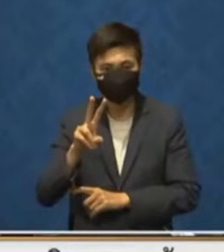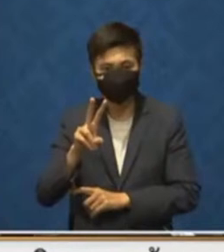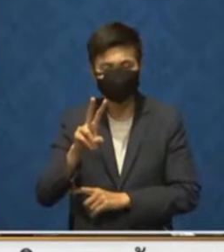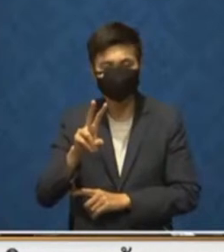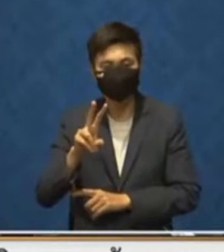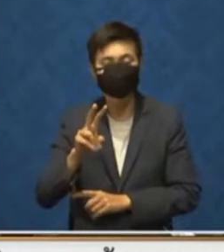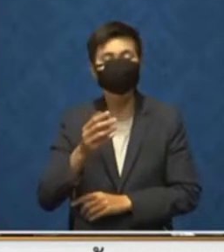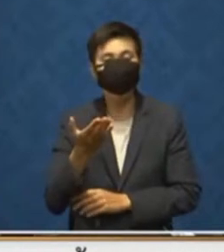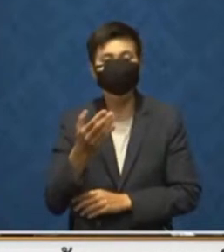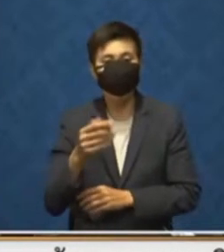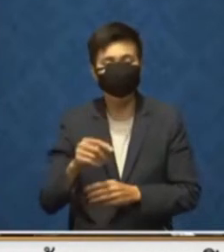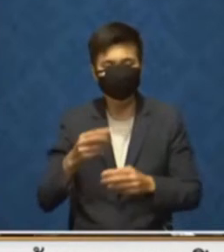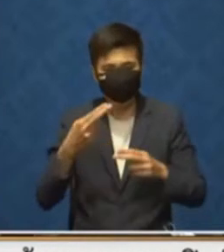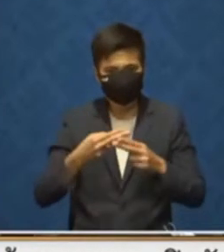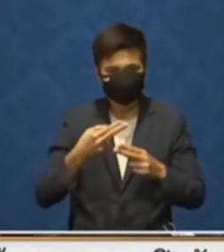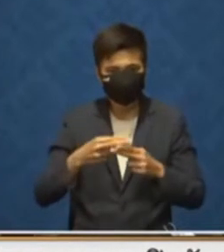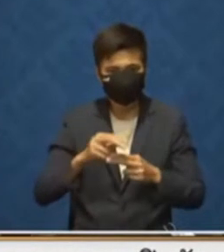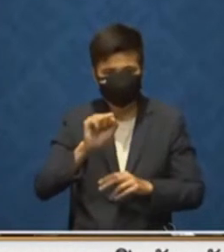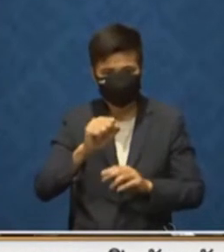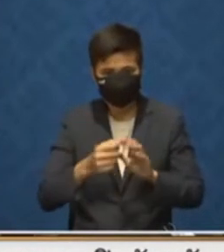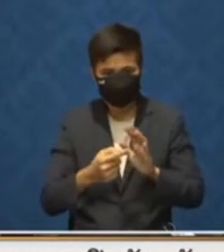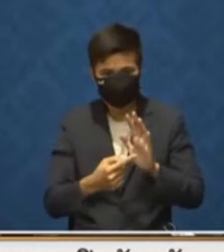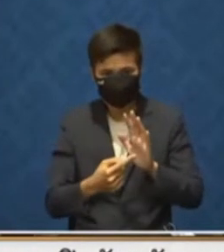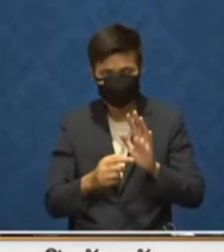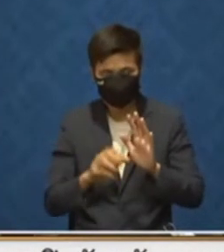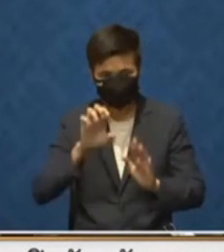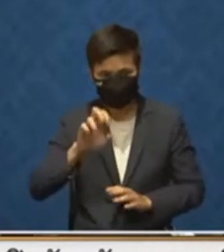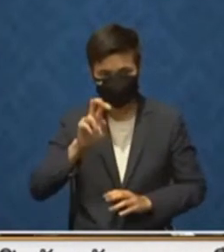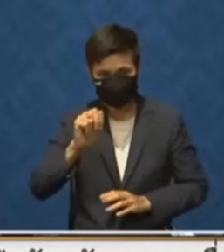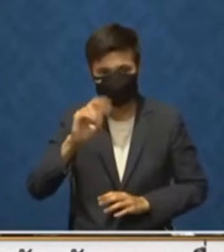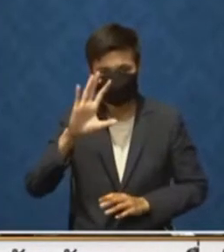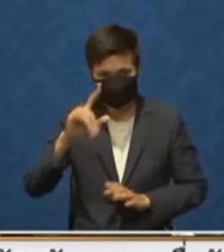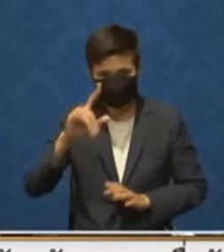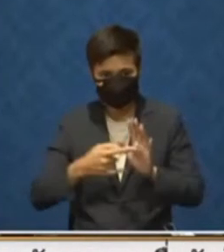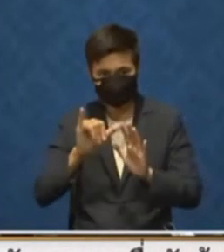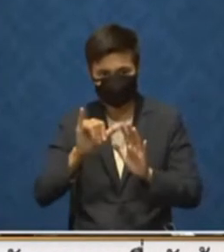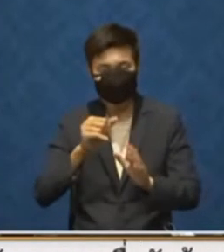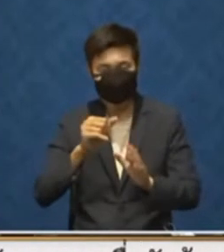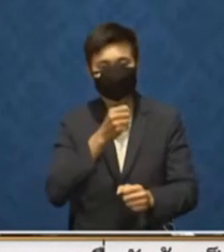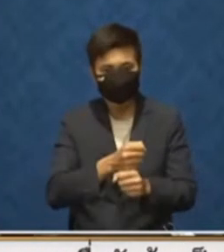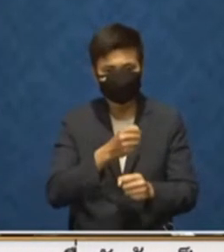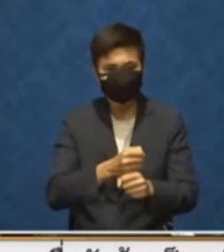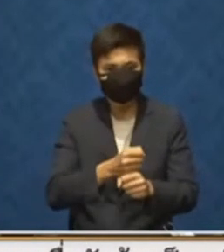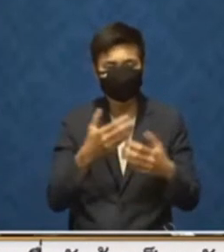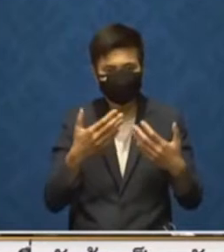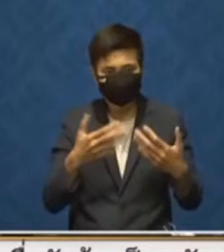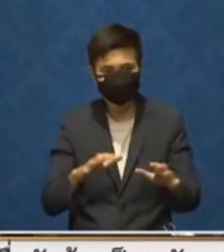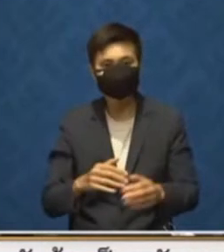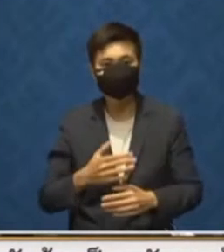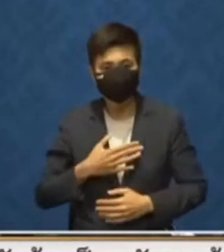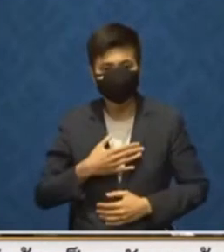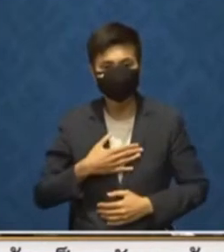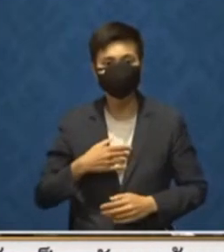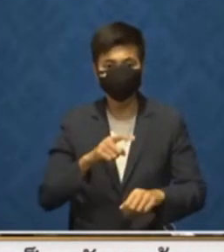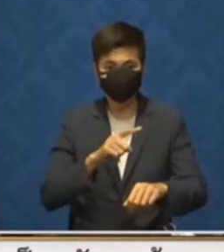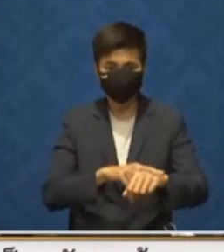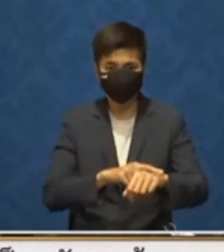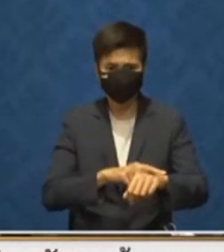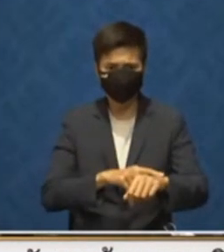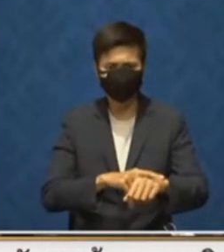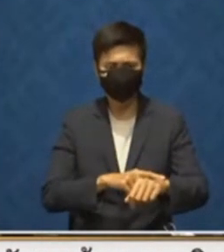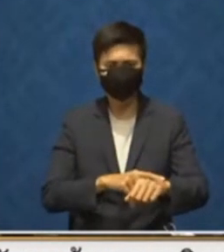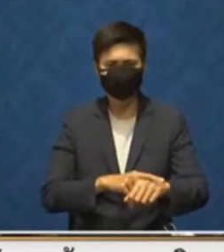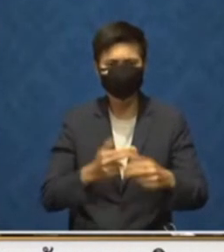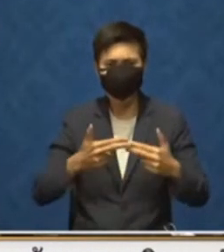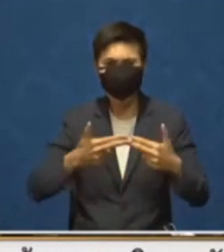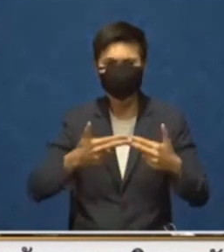ดำเนินการได้แล้วที่น่าเสียใจก็คือว่าเราอ่ะปล่อยเวลาเพิ่นเนิ่นนานมาจน